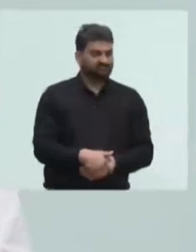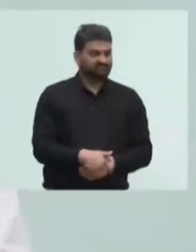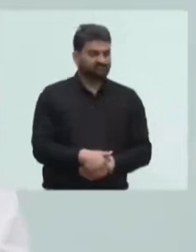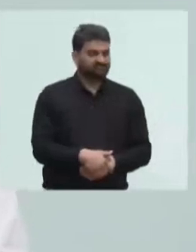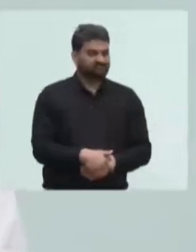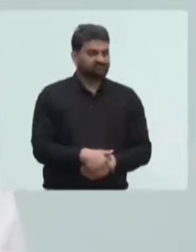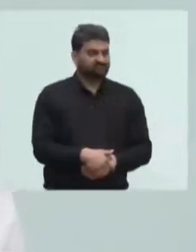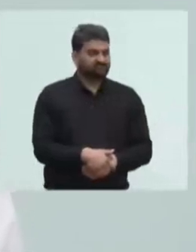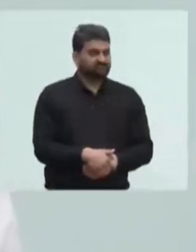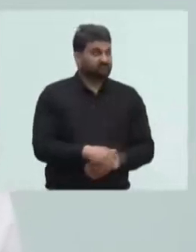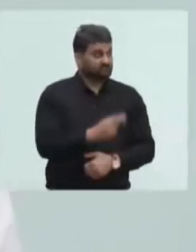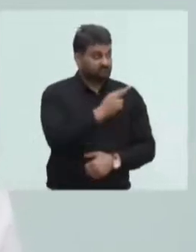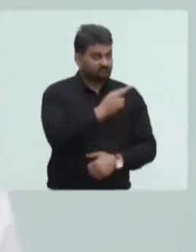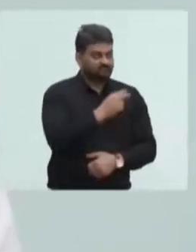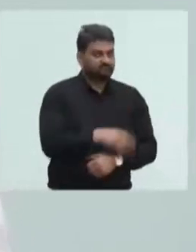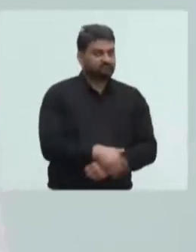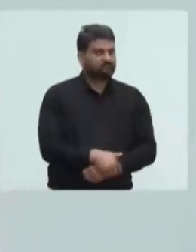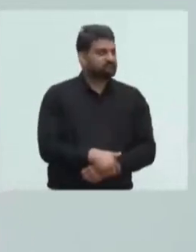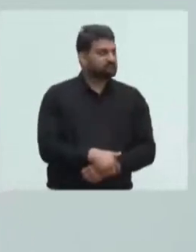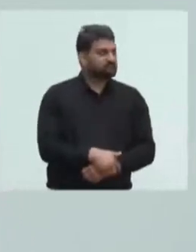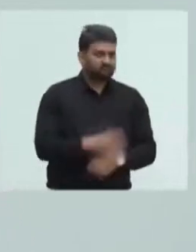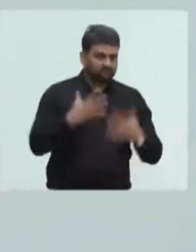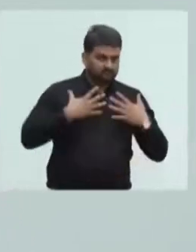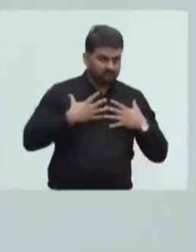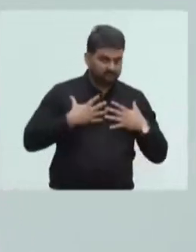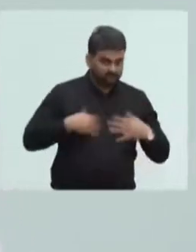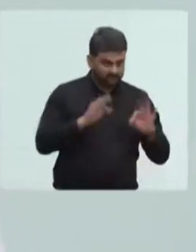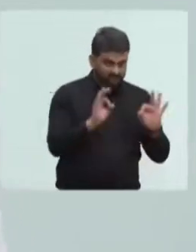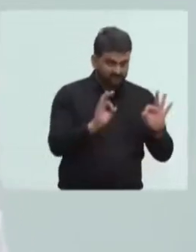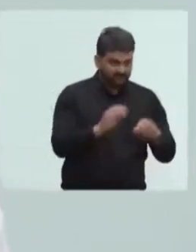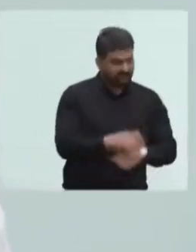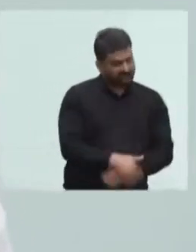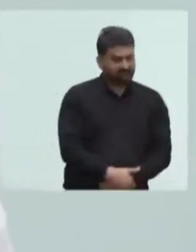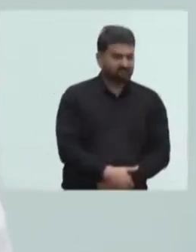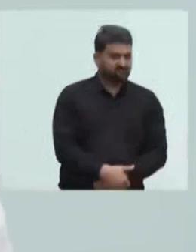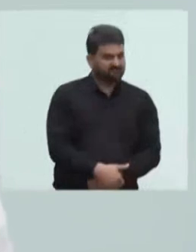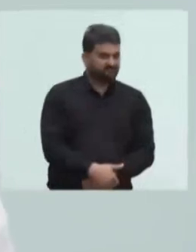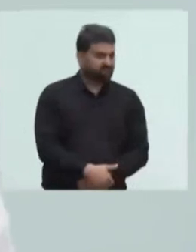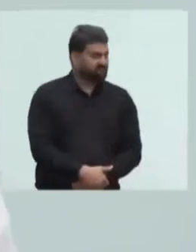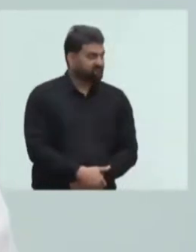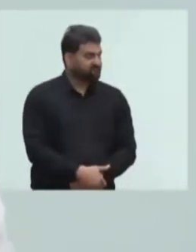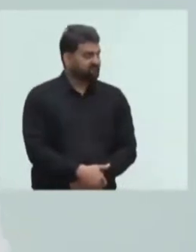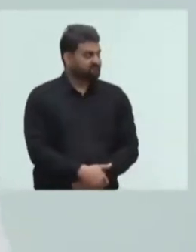हां जी बिल्कुल मैं ठीक हूं और आप ठीक हैं जीबी